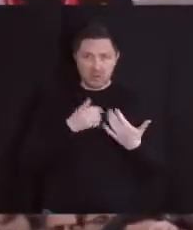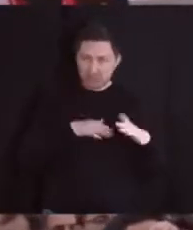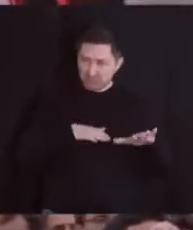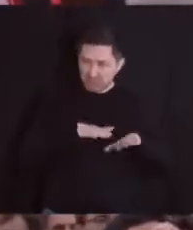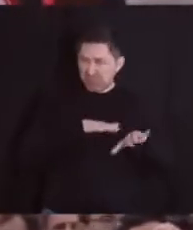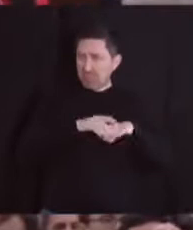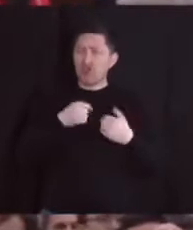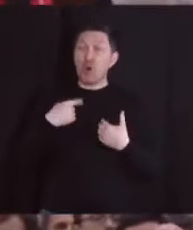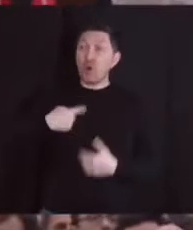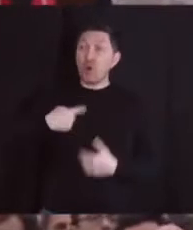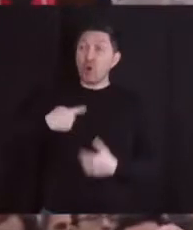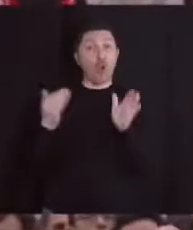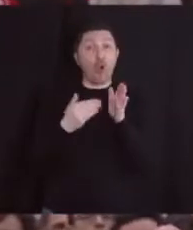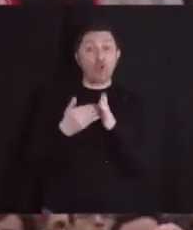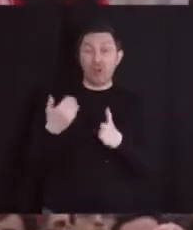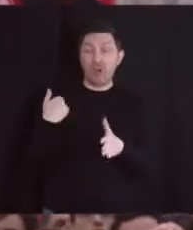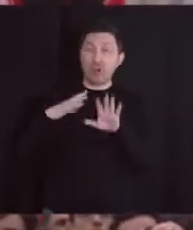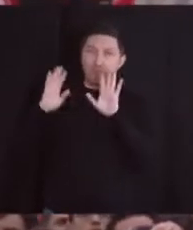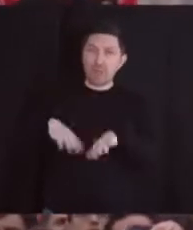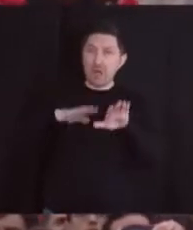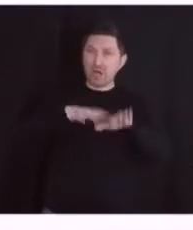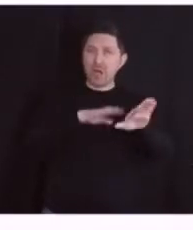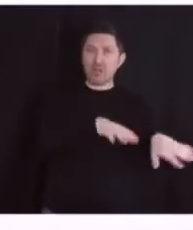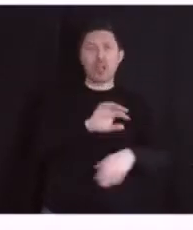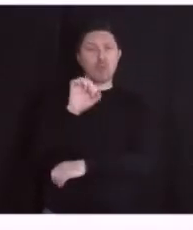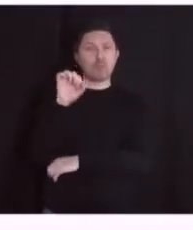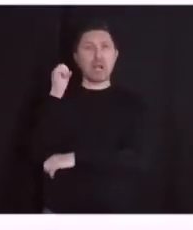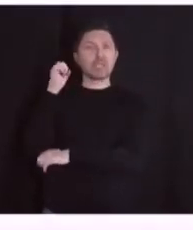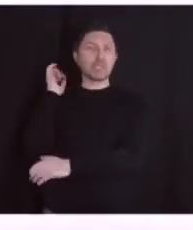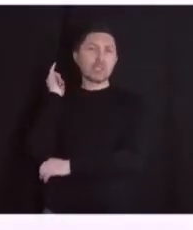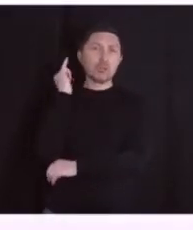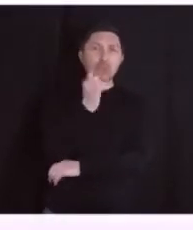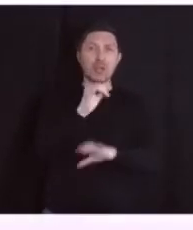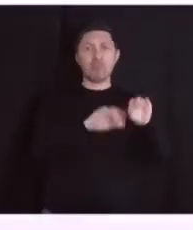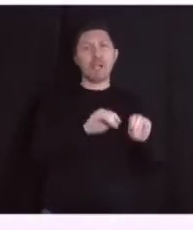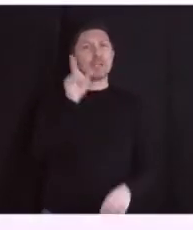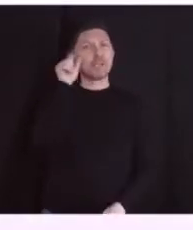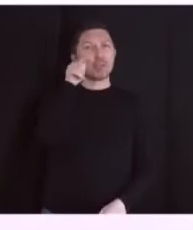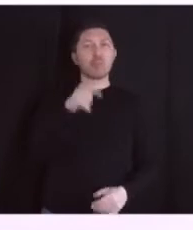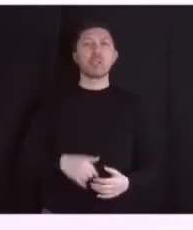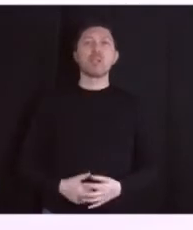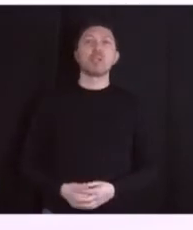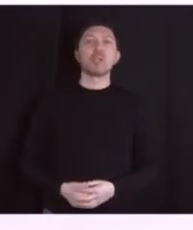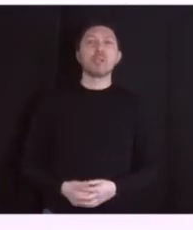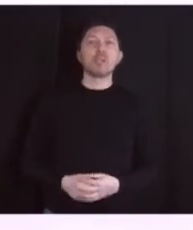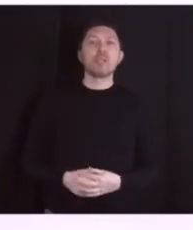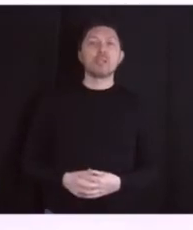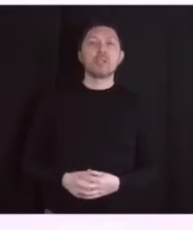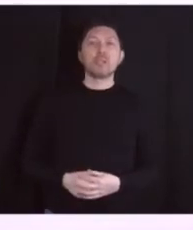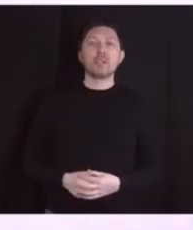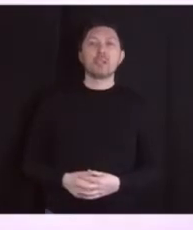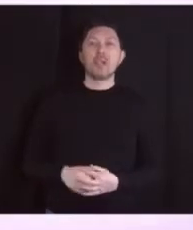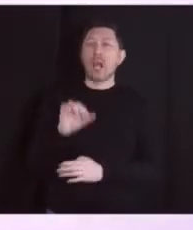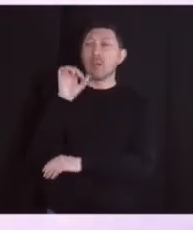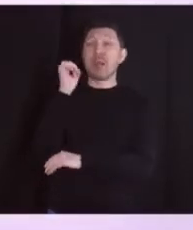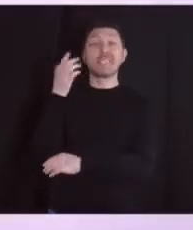une fois de plus de la Bastille à la République, de la Bastille